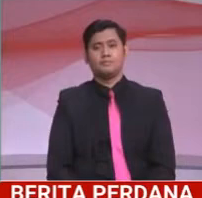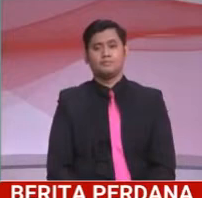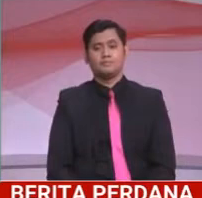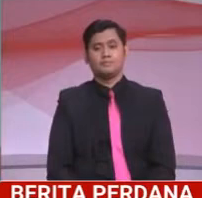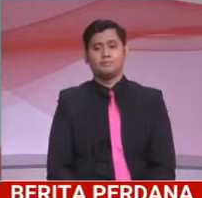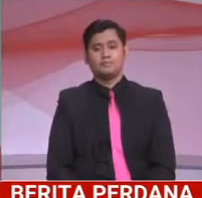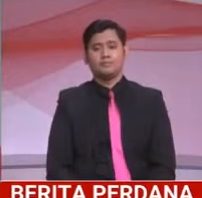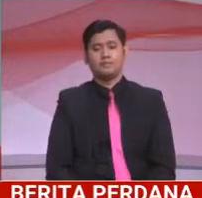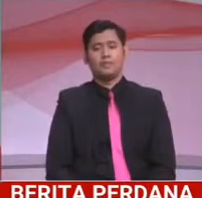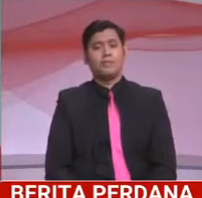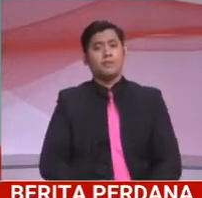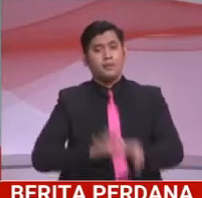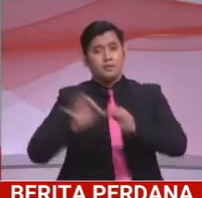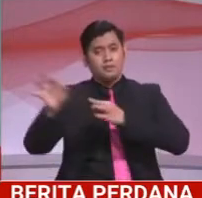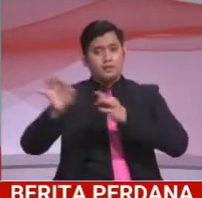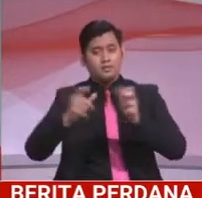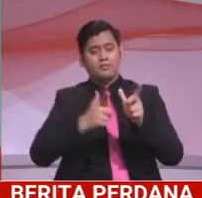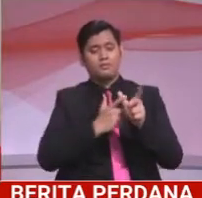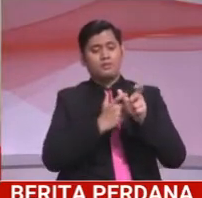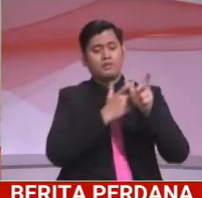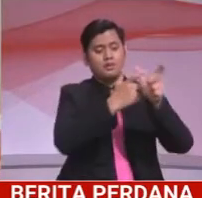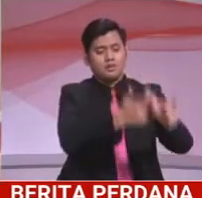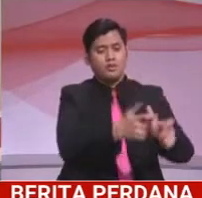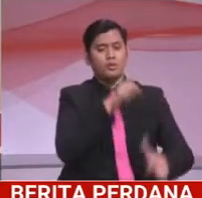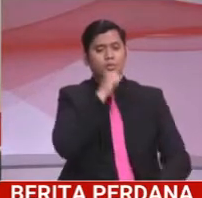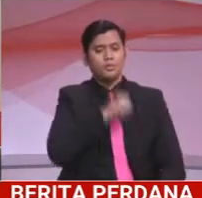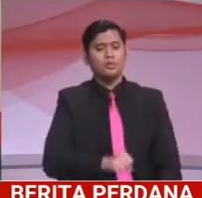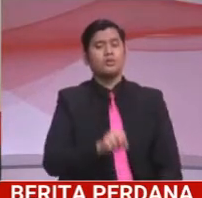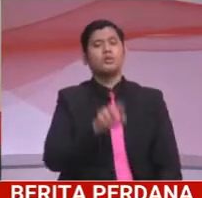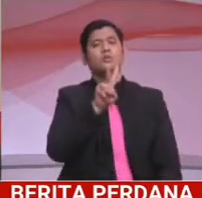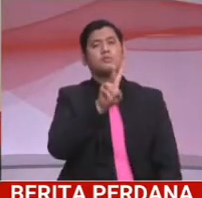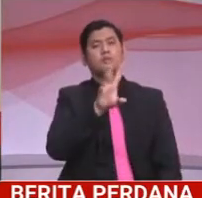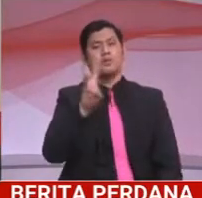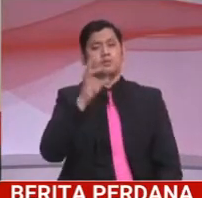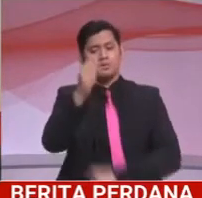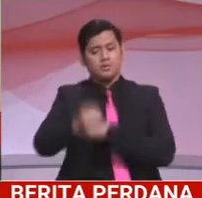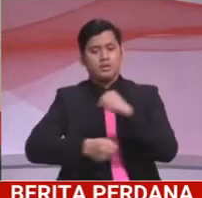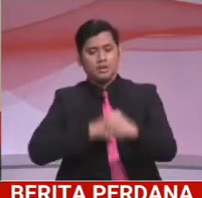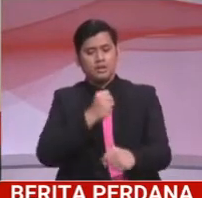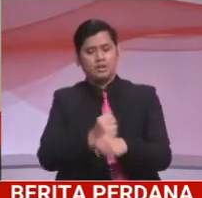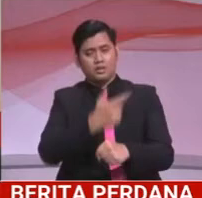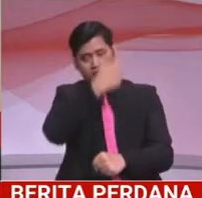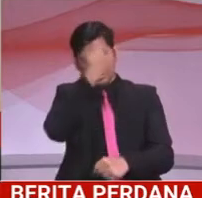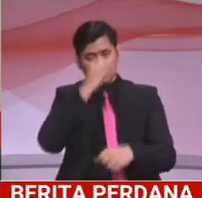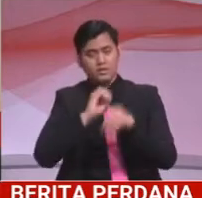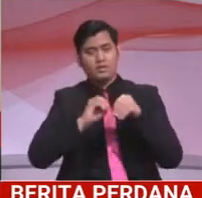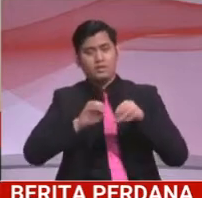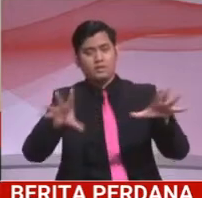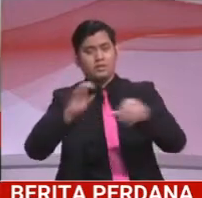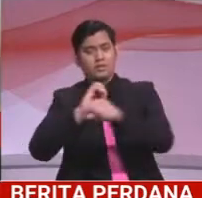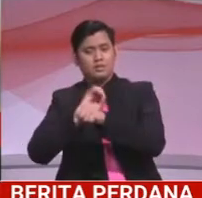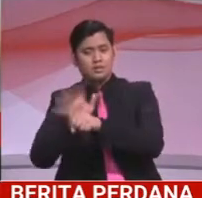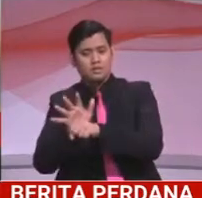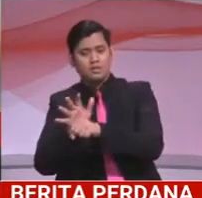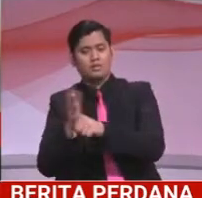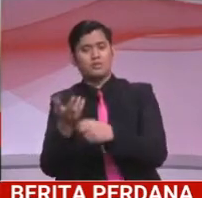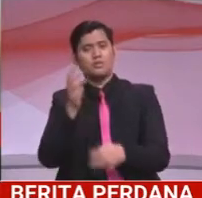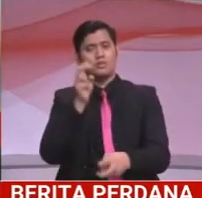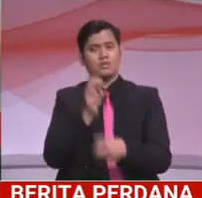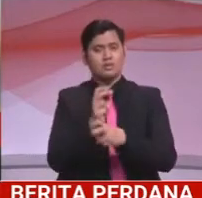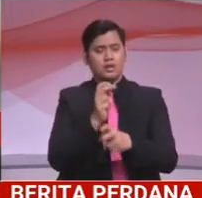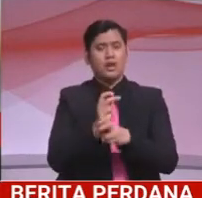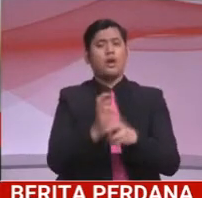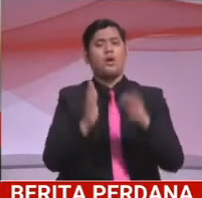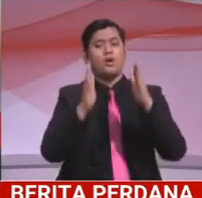Rasmi jelas atlet berusia 26 tahun itu kekangan pandemik covid-19 menyukarkan pengadil rekod dunia itu hadir pada hari